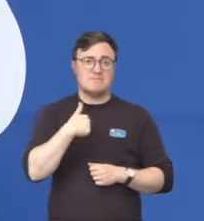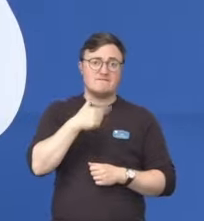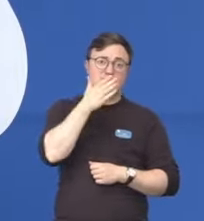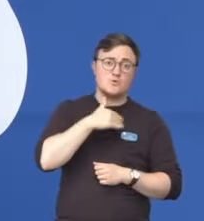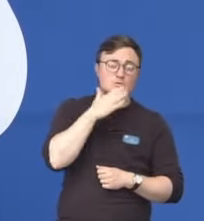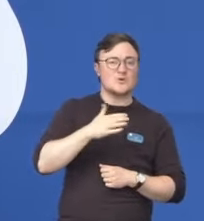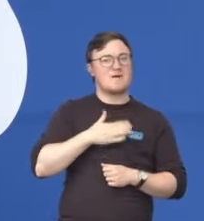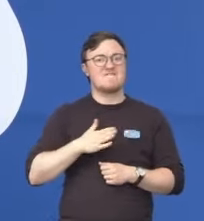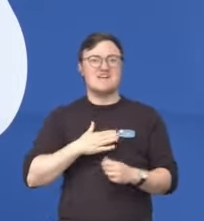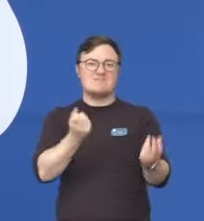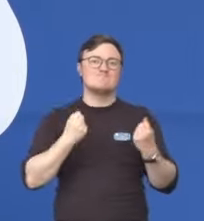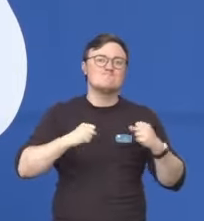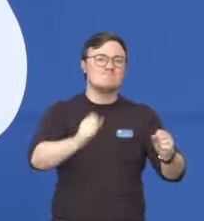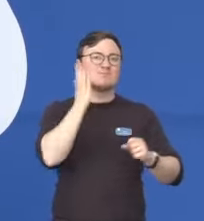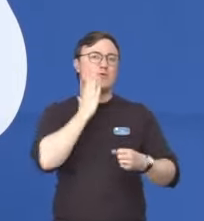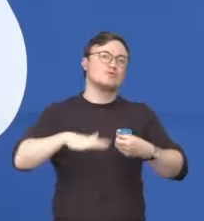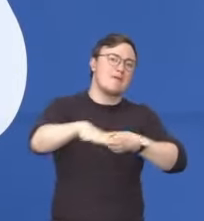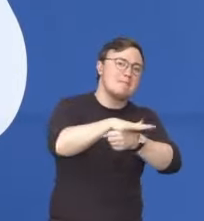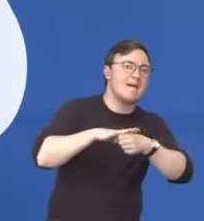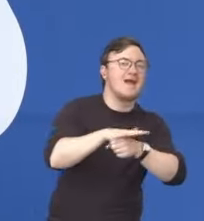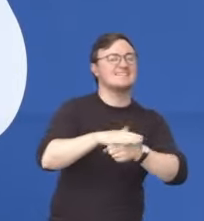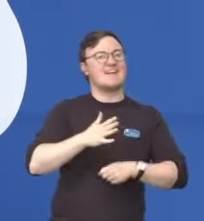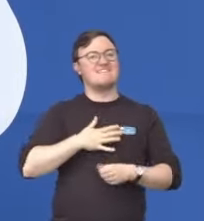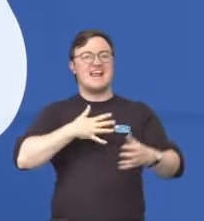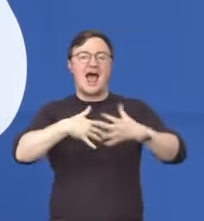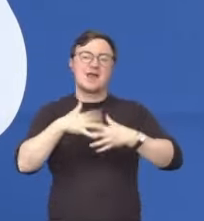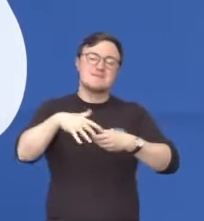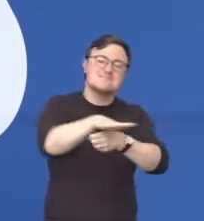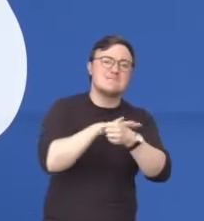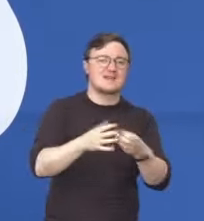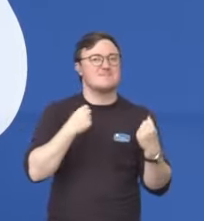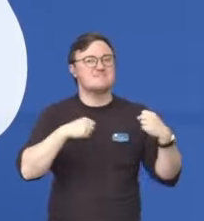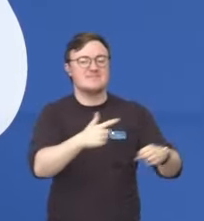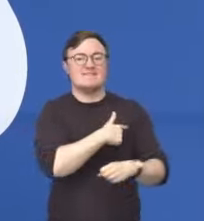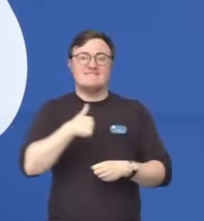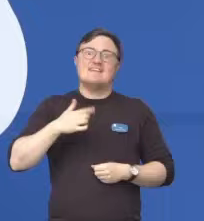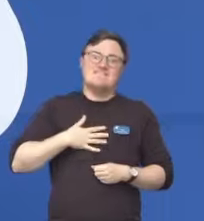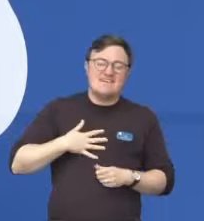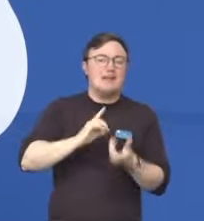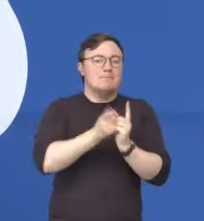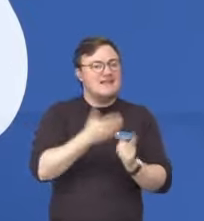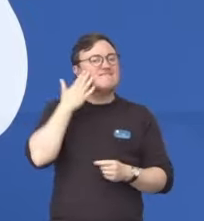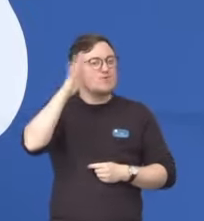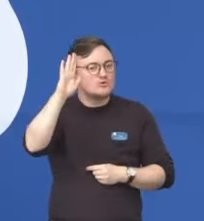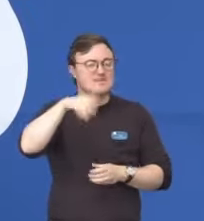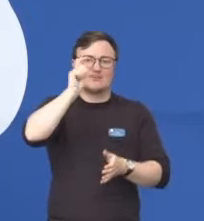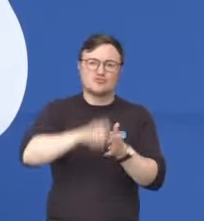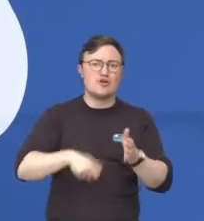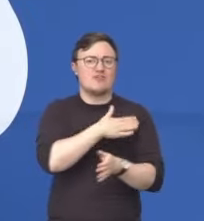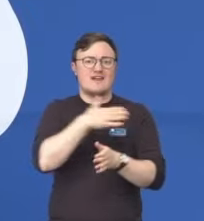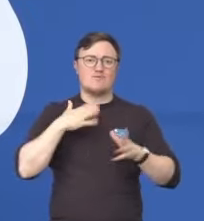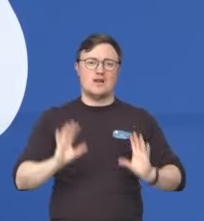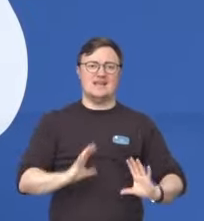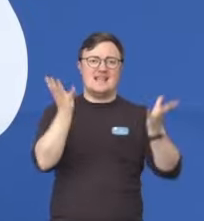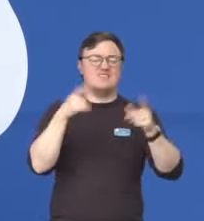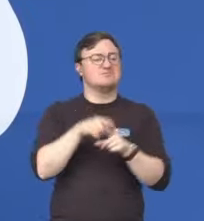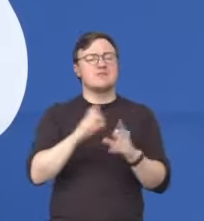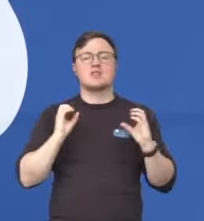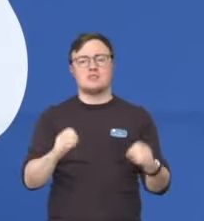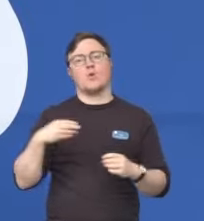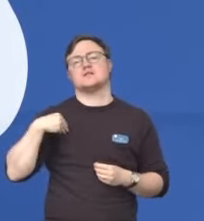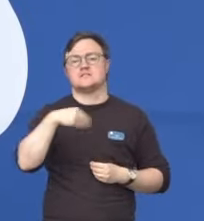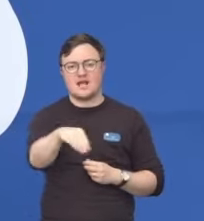sig in på bostadsmarknaden, som vill slå sig in på arbetsmarknaden, som vill bli vuxna och få möjligheten att starta ett vuxenliv. Där görs det inga satsningar, utan det är